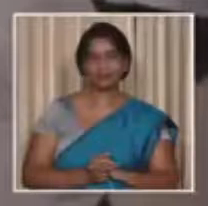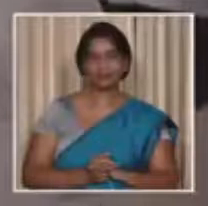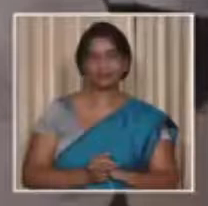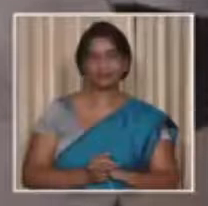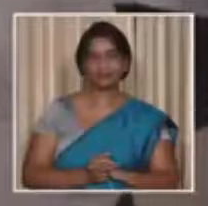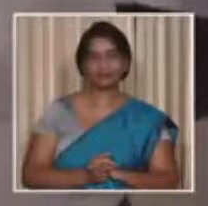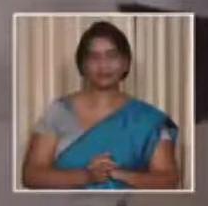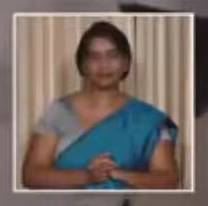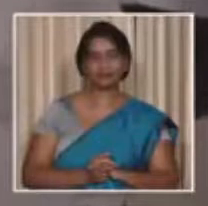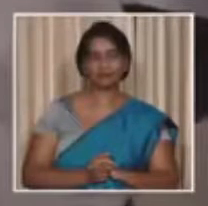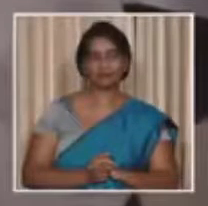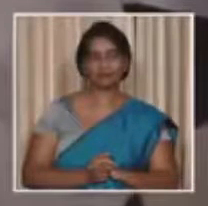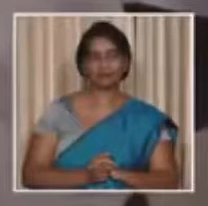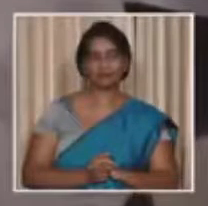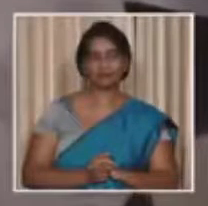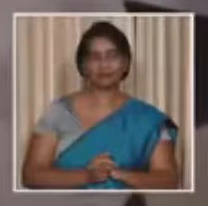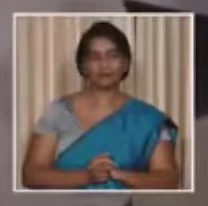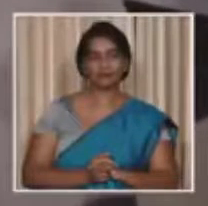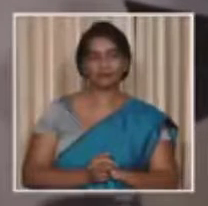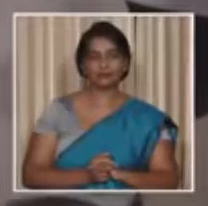ඔතනින් දන්නේ මෙතනින් ඉල්ලන්නේ